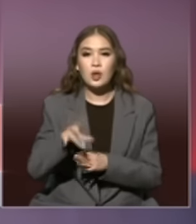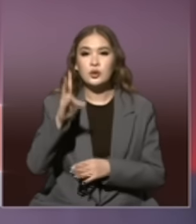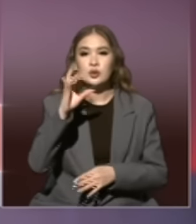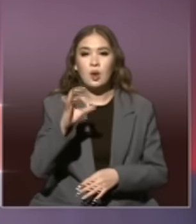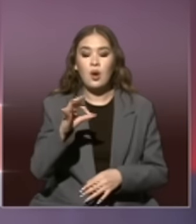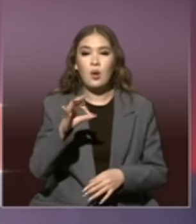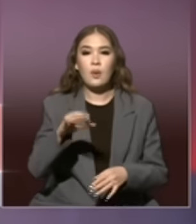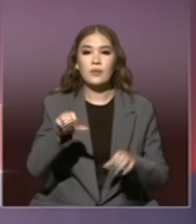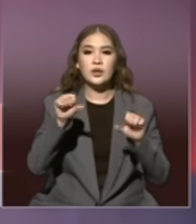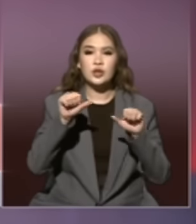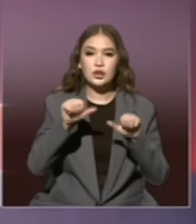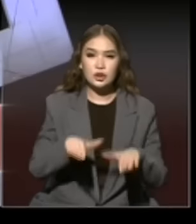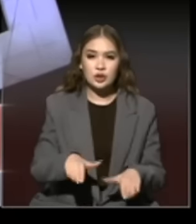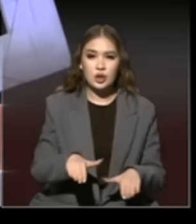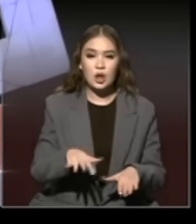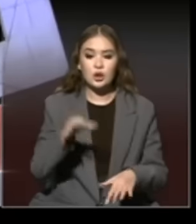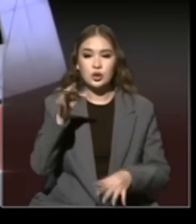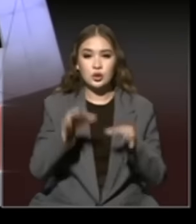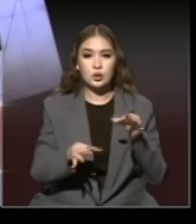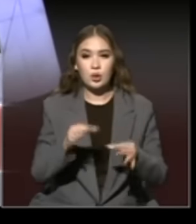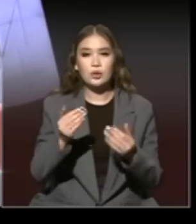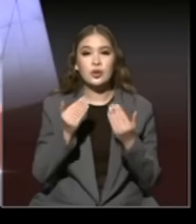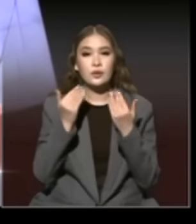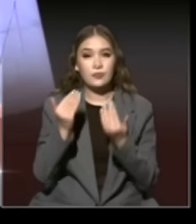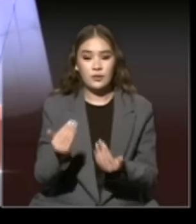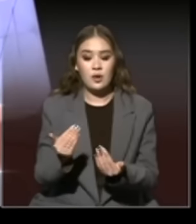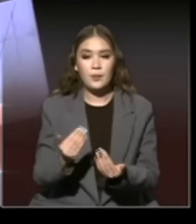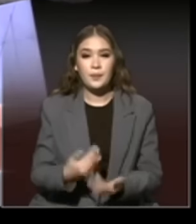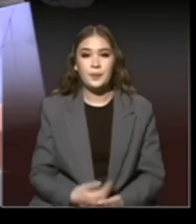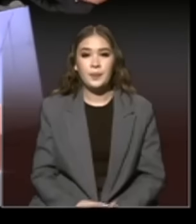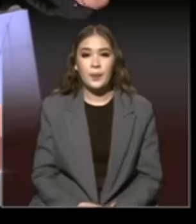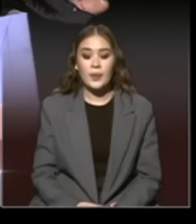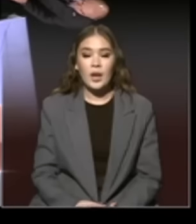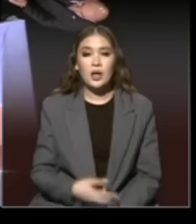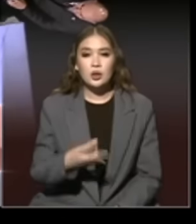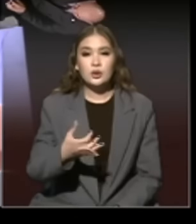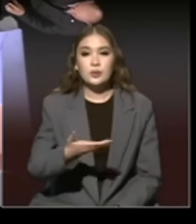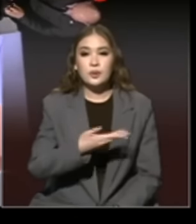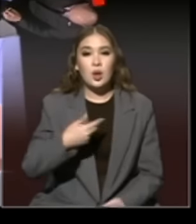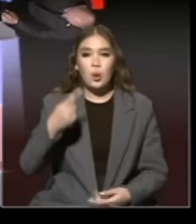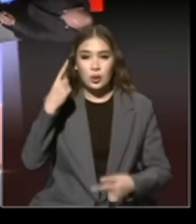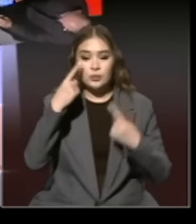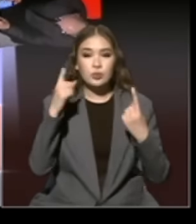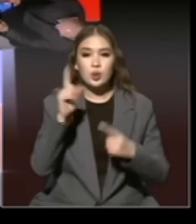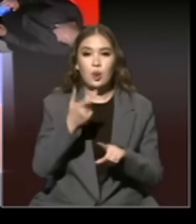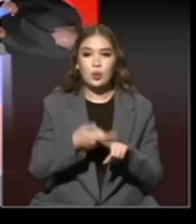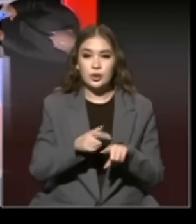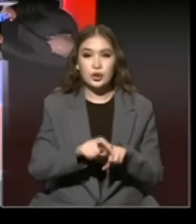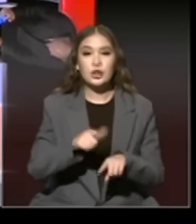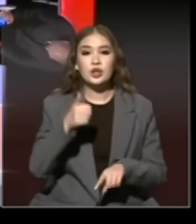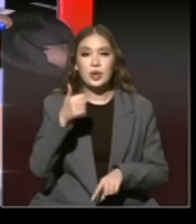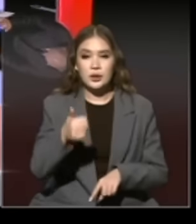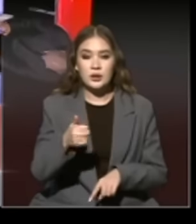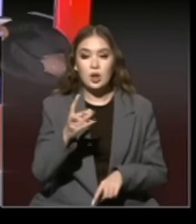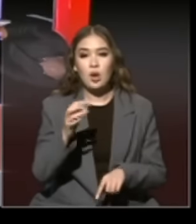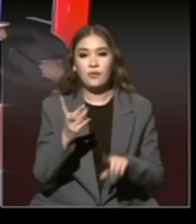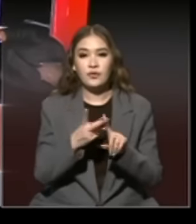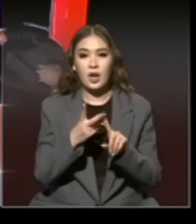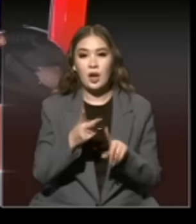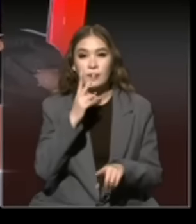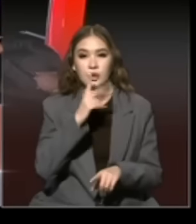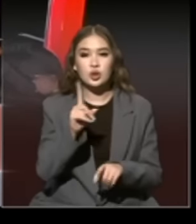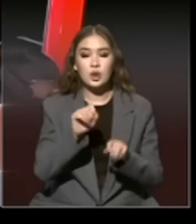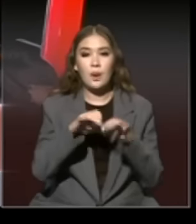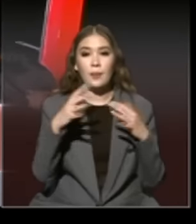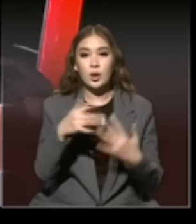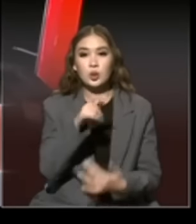ол жаңағы алқа билердің жаңа сот жүйесіне байланысты. Ал енді мен ойлаймын, өте жақсы, бірақ та екінші жағына байланысты алқа билер